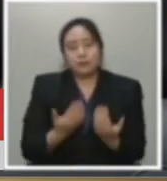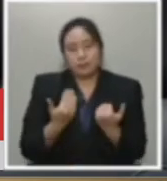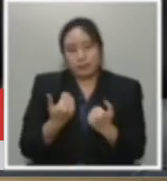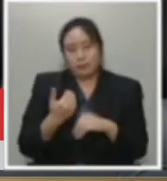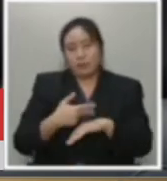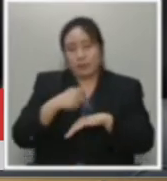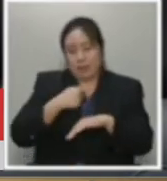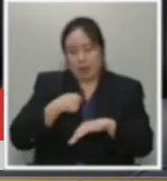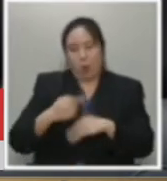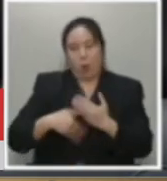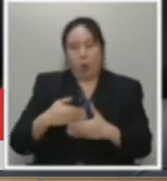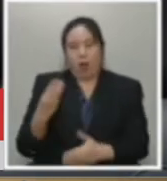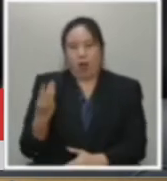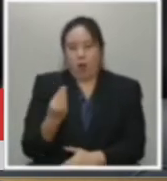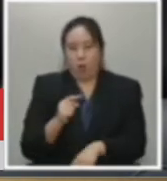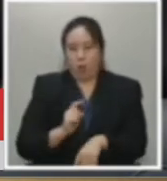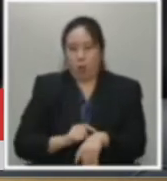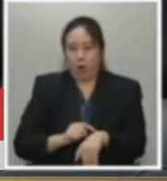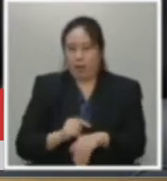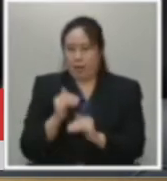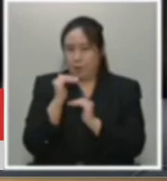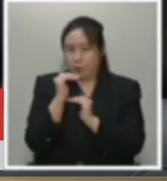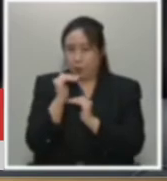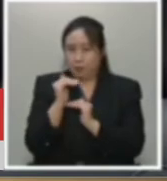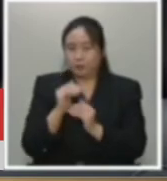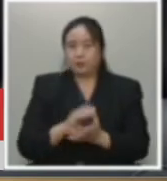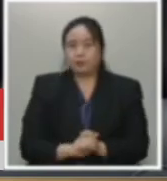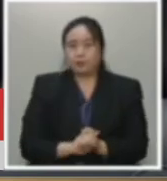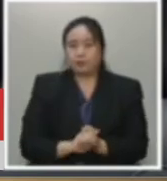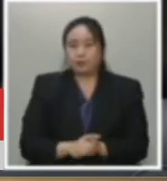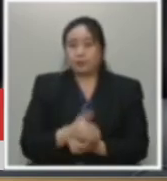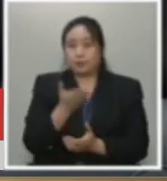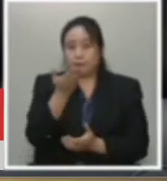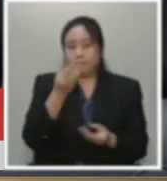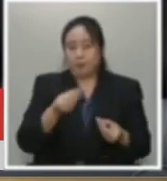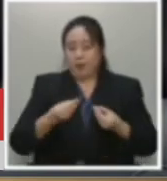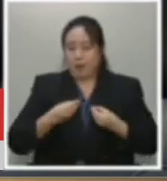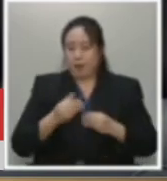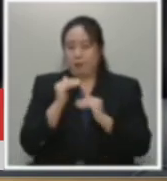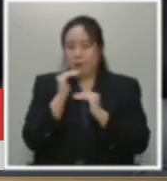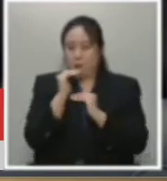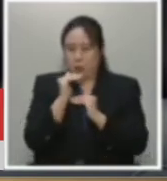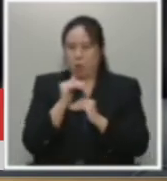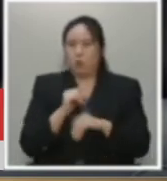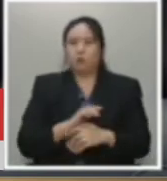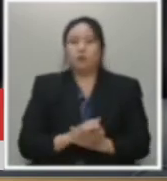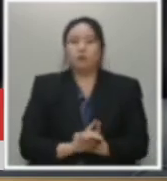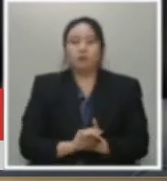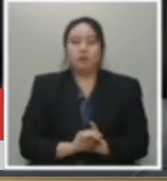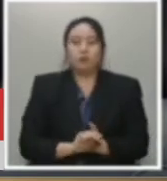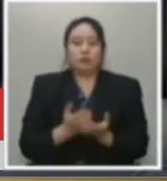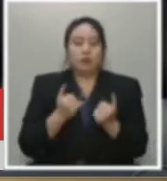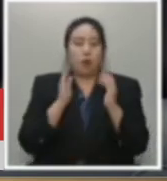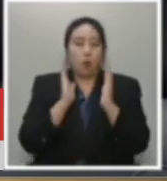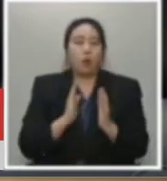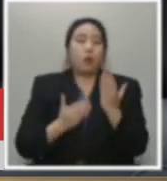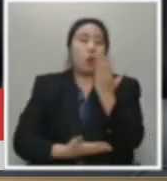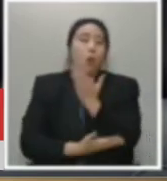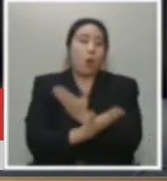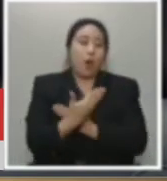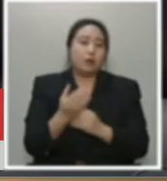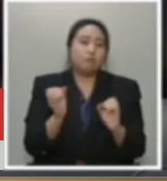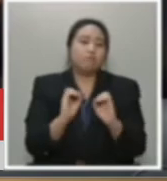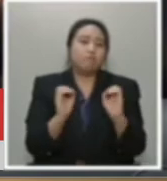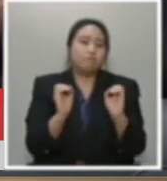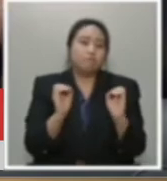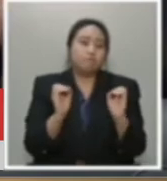ยความรวดเร็วตามกำหนดระยะเวลาที่ท่านประธานกำหนดให้นะคะเรื่องผู้ด้อยโอกาสค่ะผู้ด้อยโ